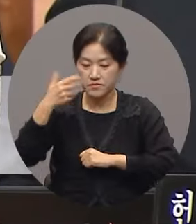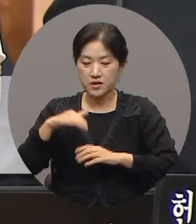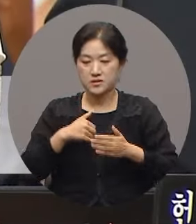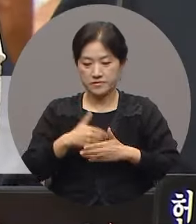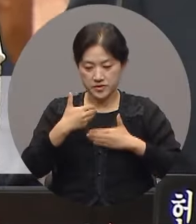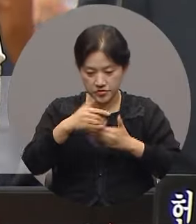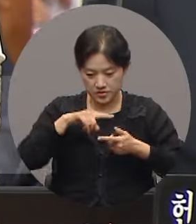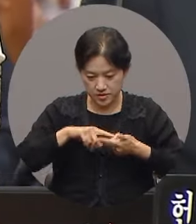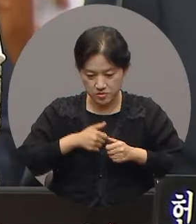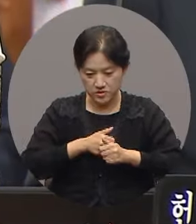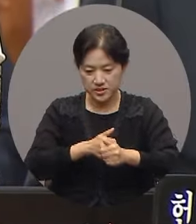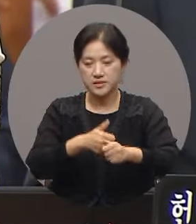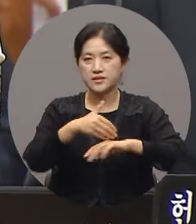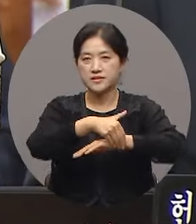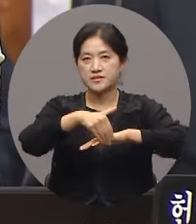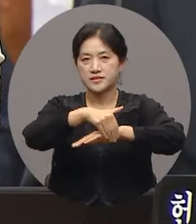예정이라고 말했습니다